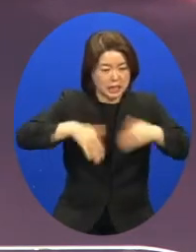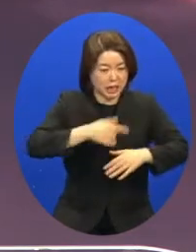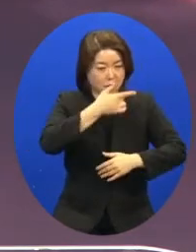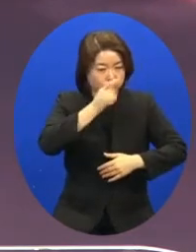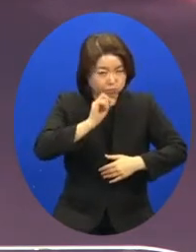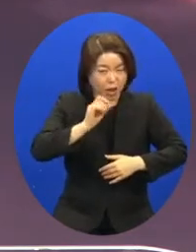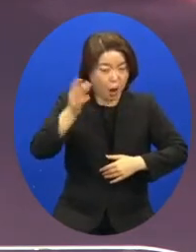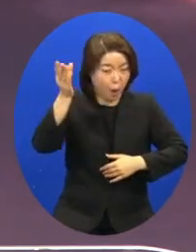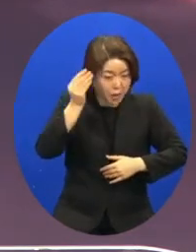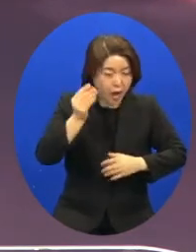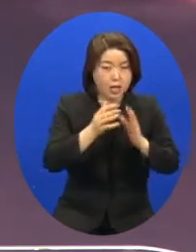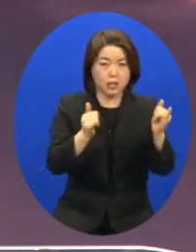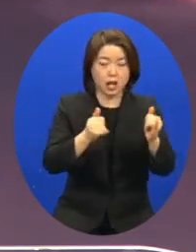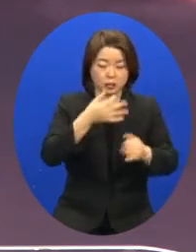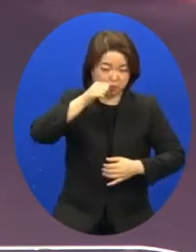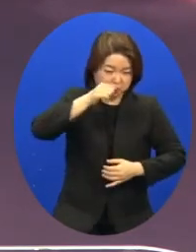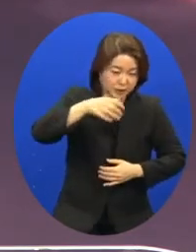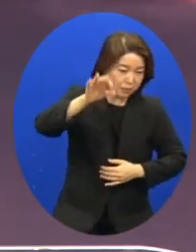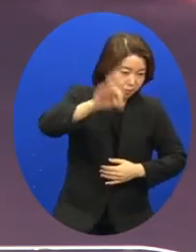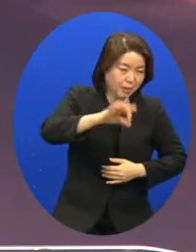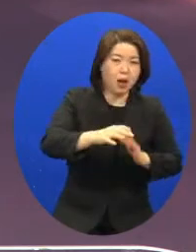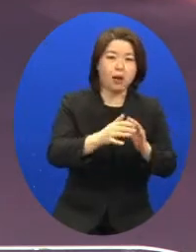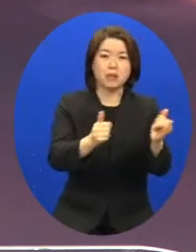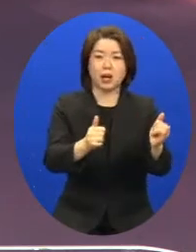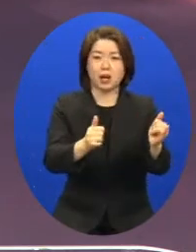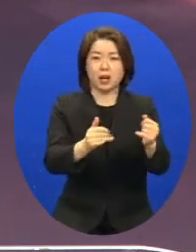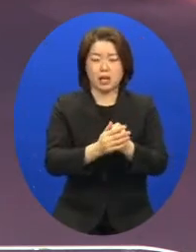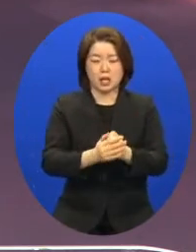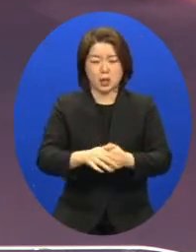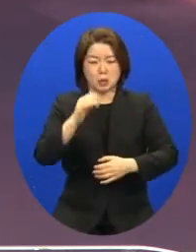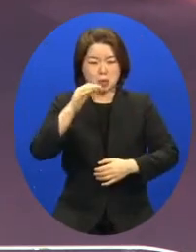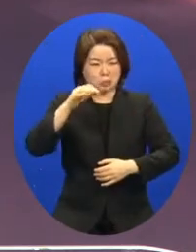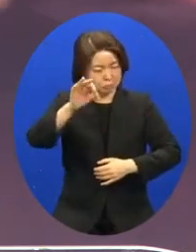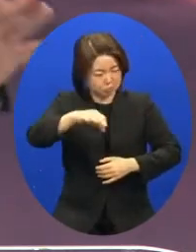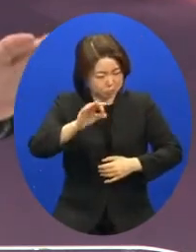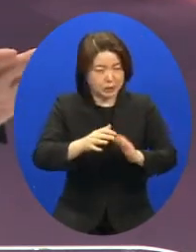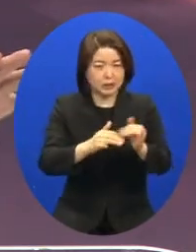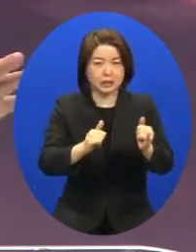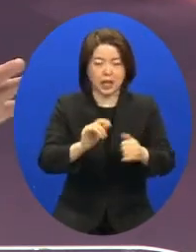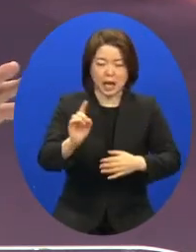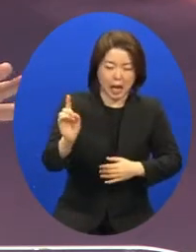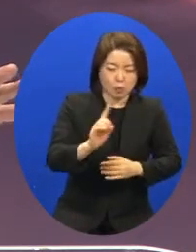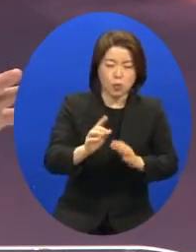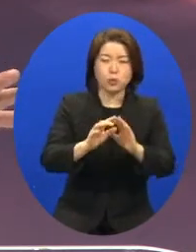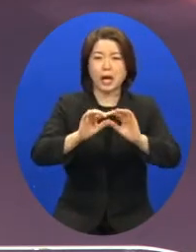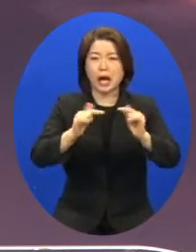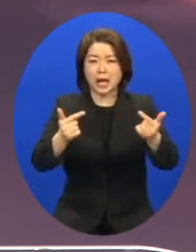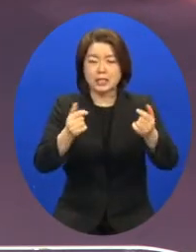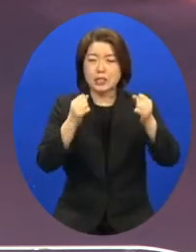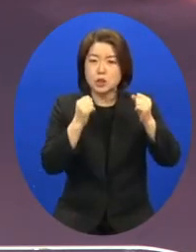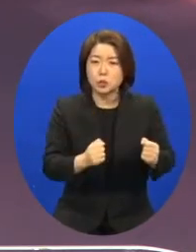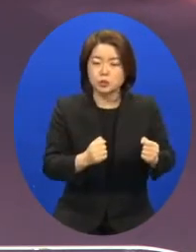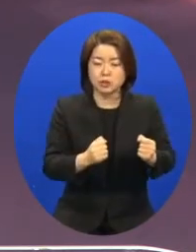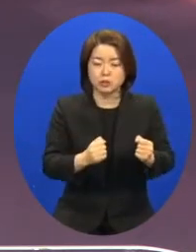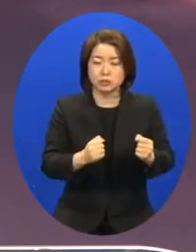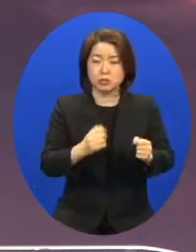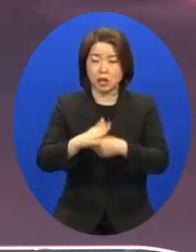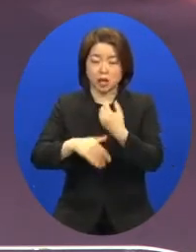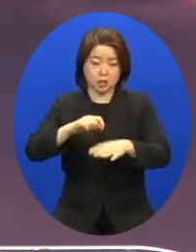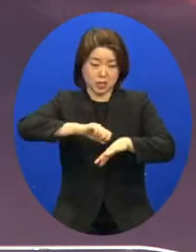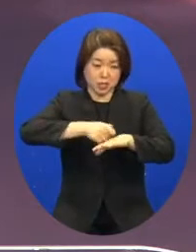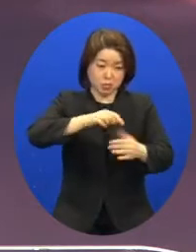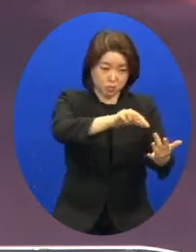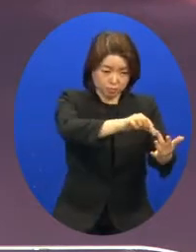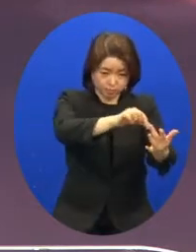자, 멸시받는 자 또는 천한 자, 아무것도 아닌 것 같은 존재를 하나님이 일부러 쓰시는